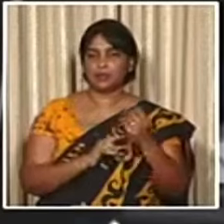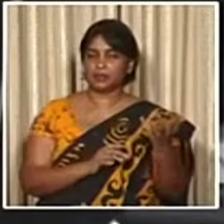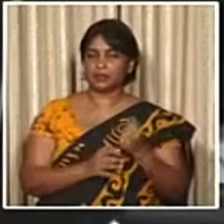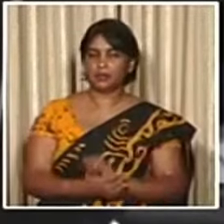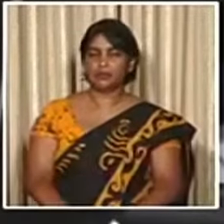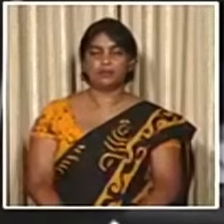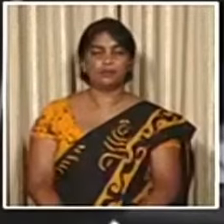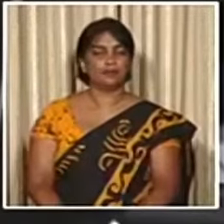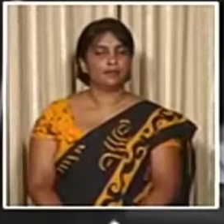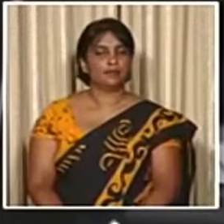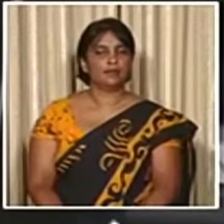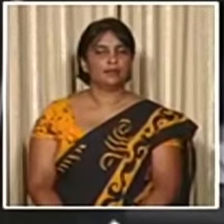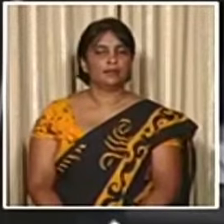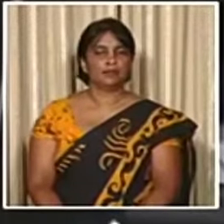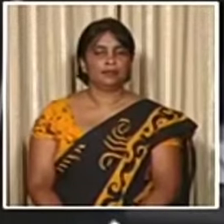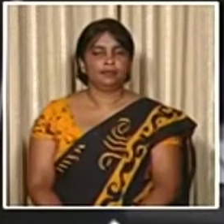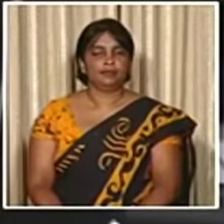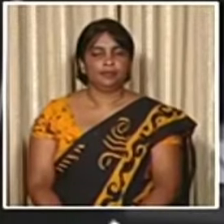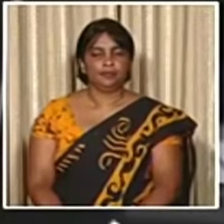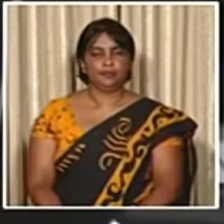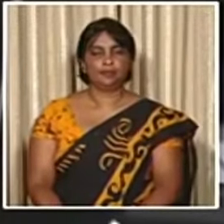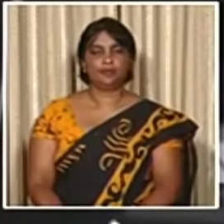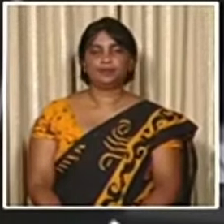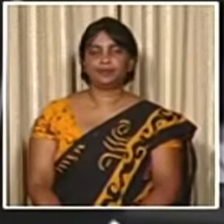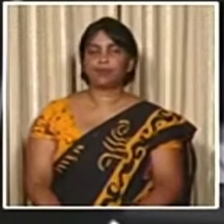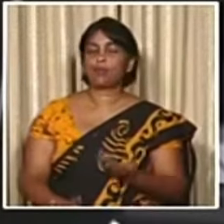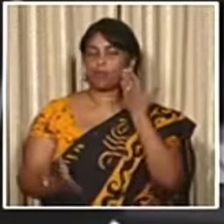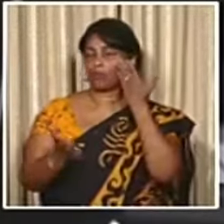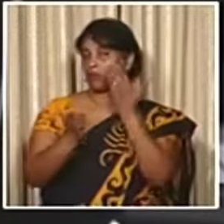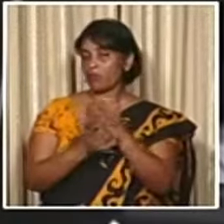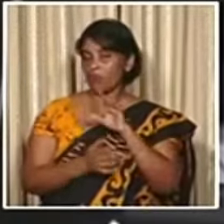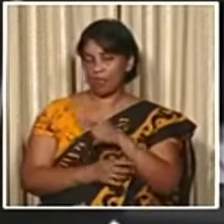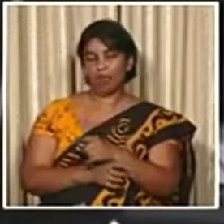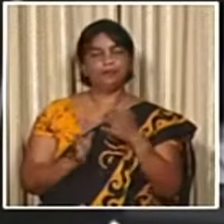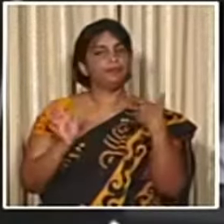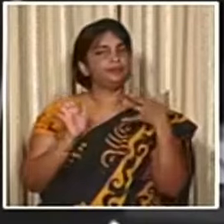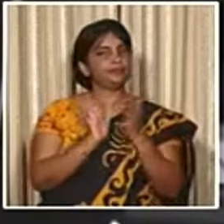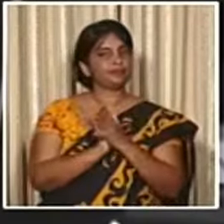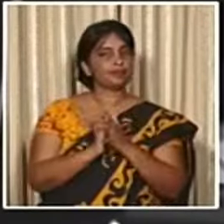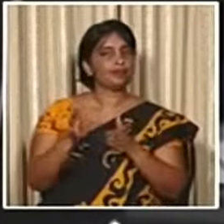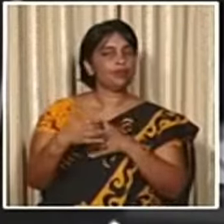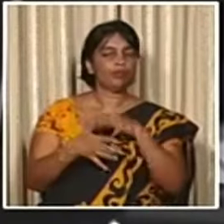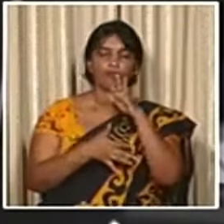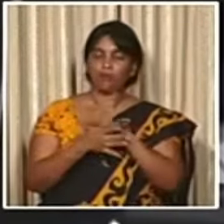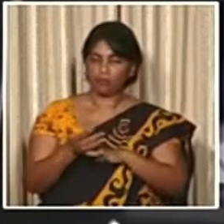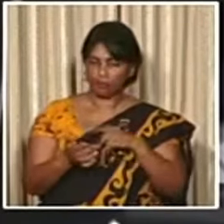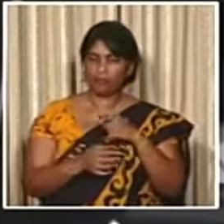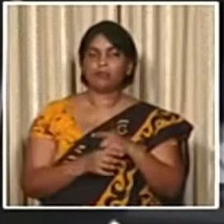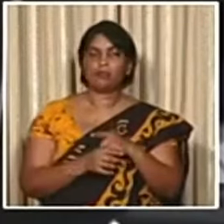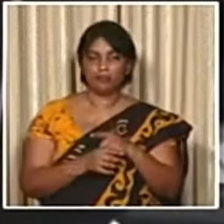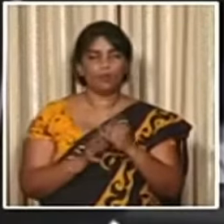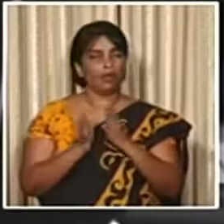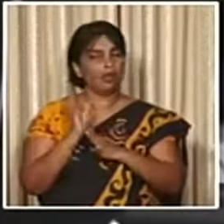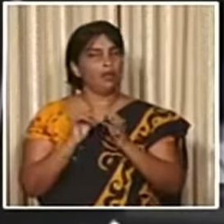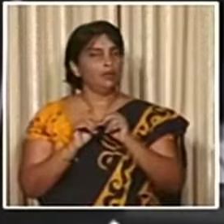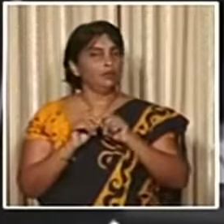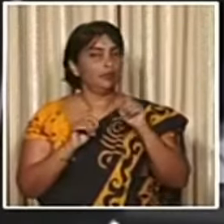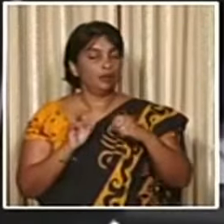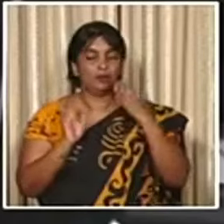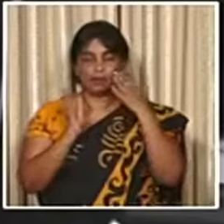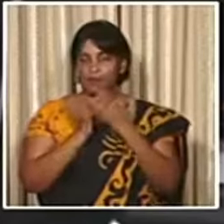ගන්නම්. එතකොට ඒකදී අපි ඉදිරිපත් කරා ඒකාබද්ධ කැබිනට් පත්‍රිකාවක් අමාත්‍ය මණ්ඩලයට. අපි කරුණු